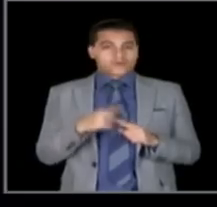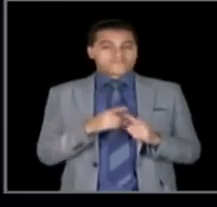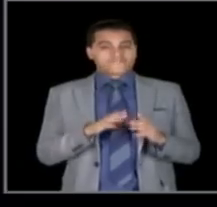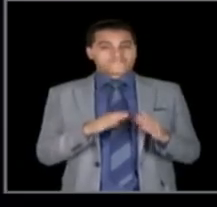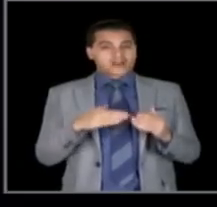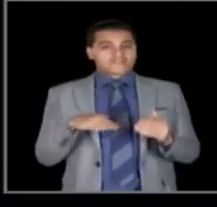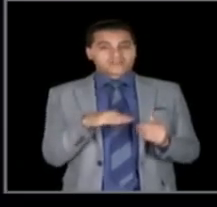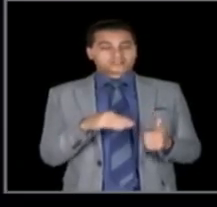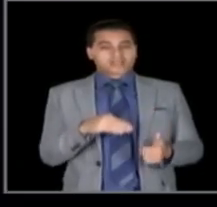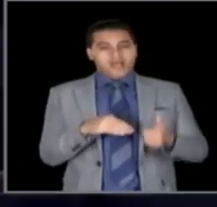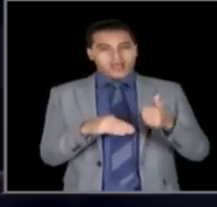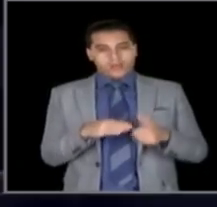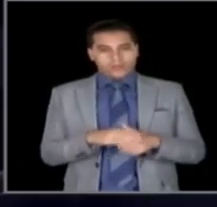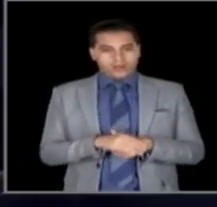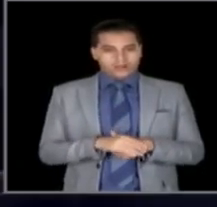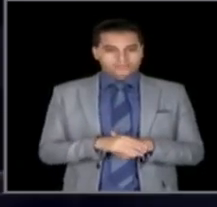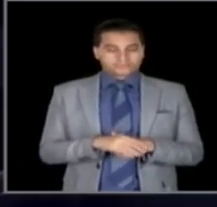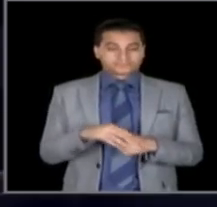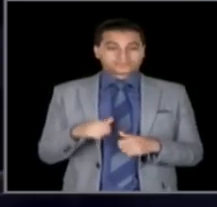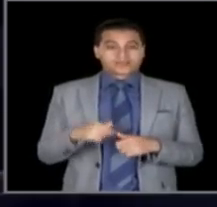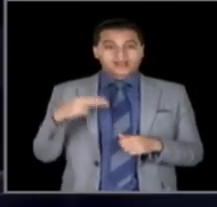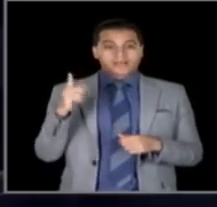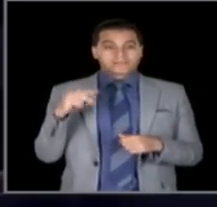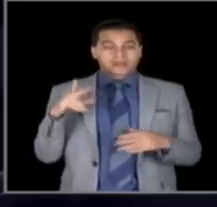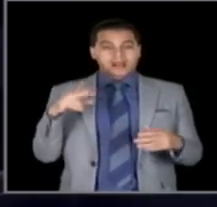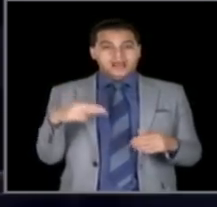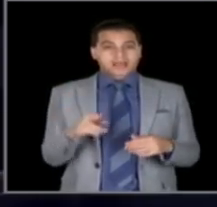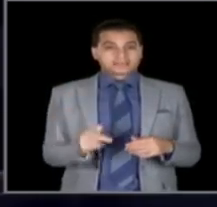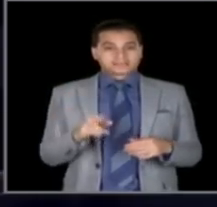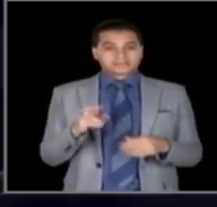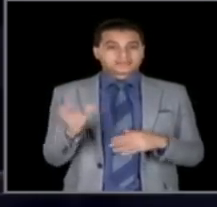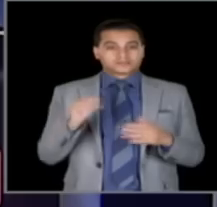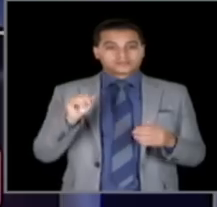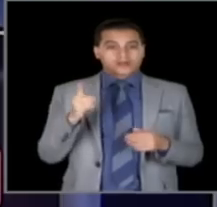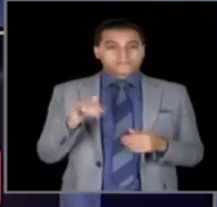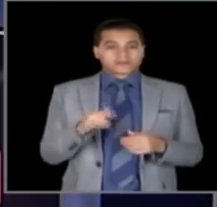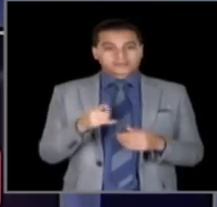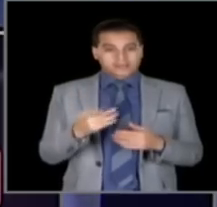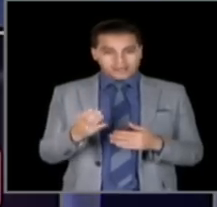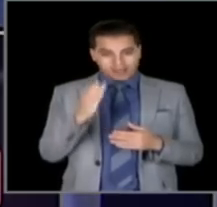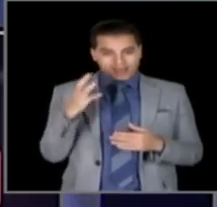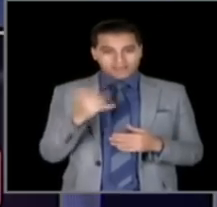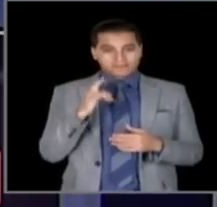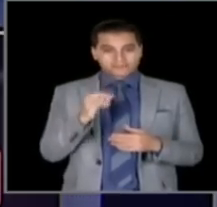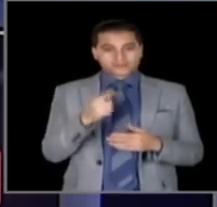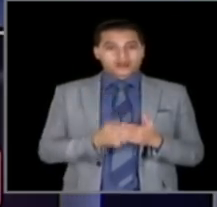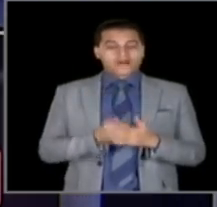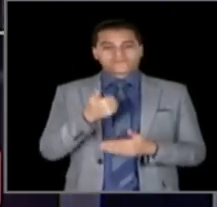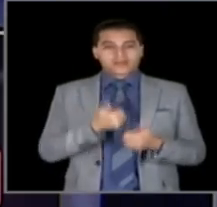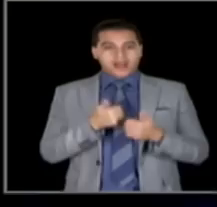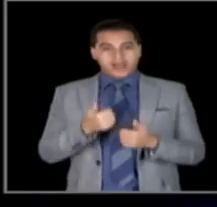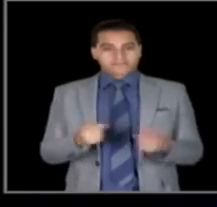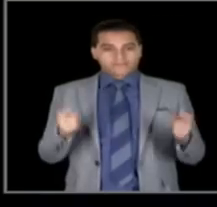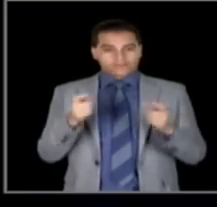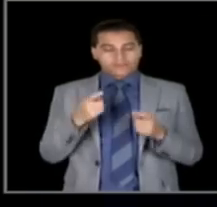المركز الأول. عبد العزيز صبري نفس سكور الماتش اللي فات، 50 نقطة، أفضل لاعب في المباراة. نحيي كلنا.